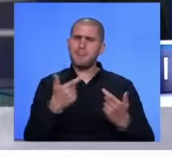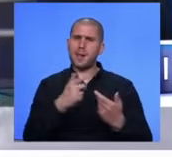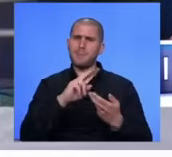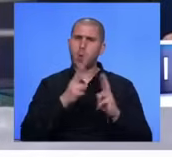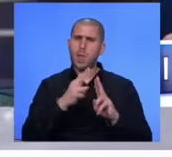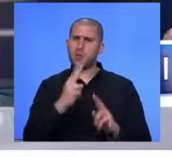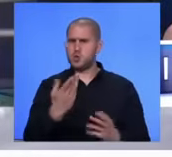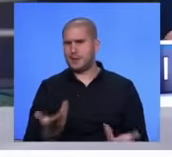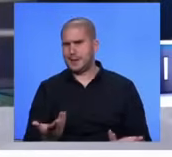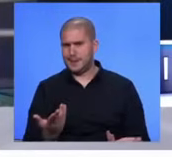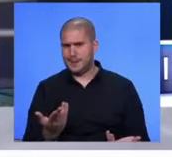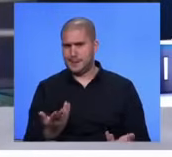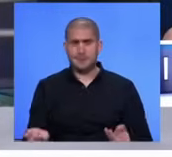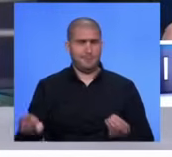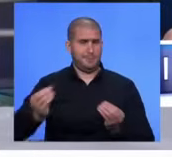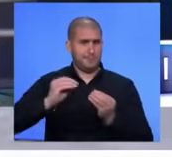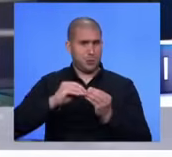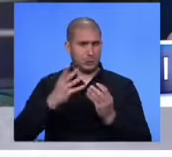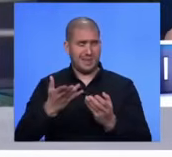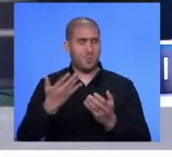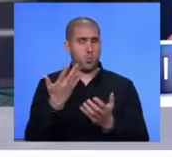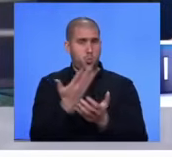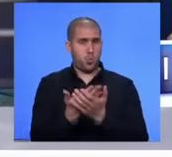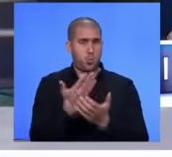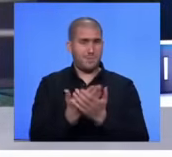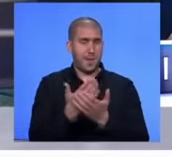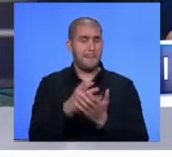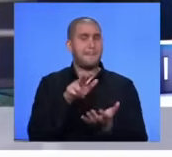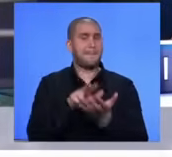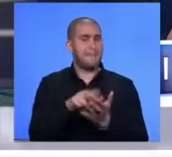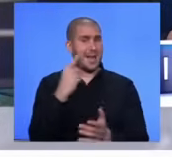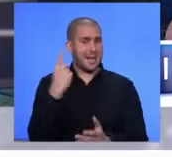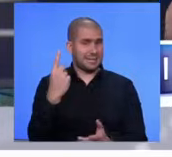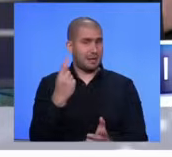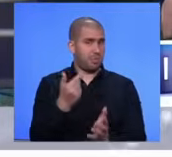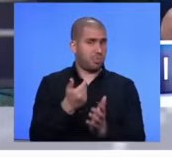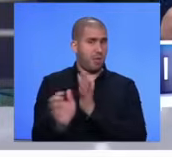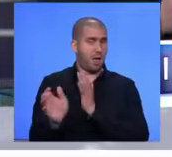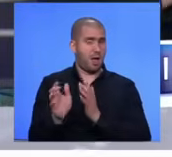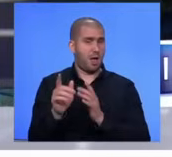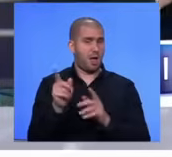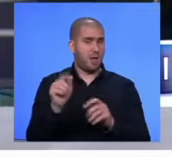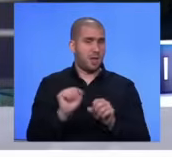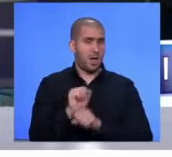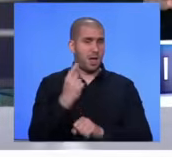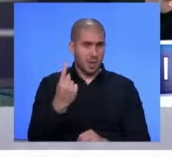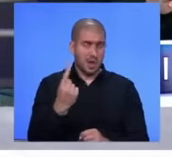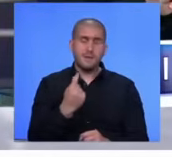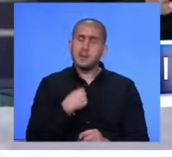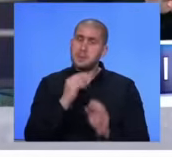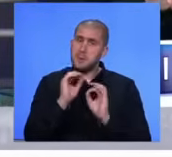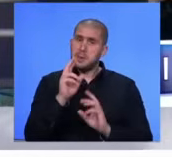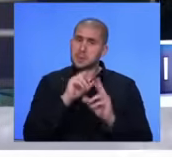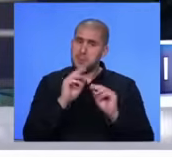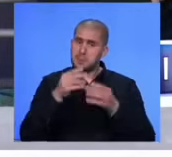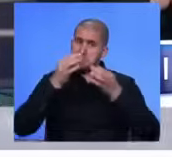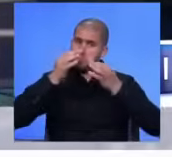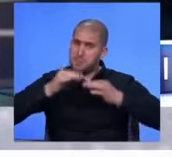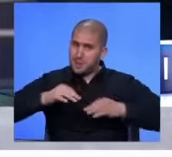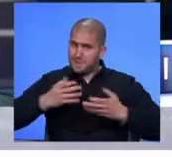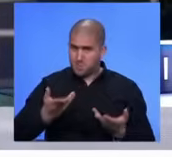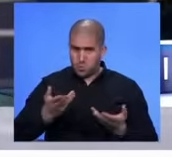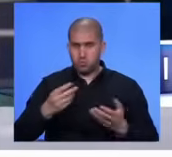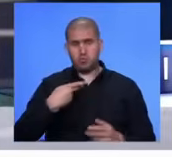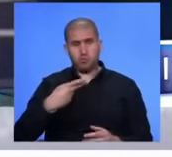השנייה. יתרה מזאת, העובדה שבגץ באיזשהו שלב דוחה את העתירה לגופה, ואני באמת מדברת פה בכבוד רב,